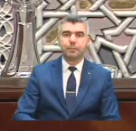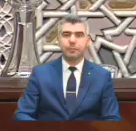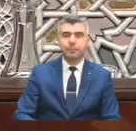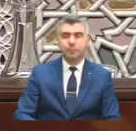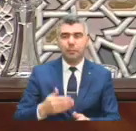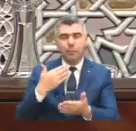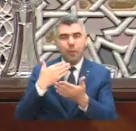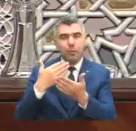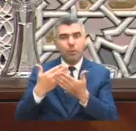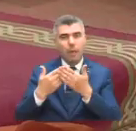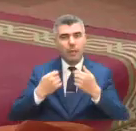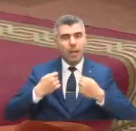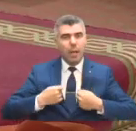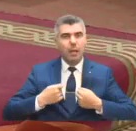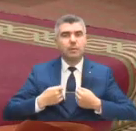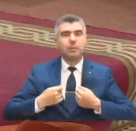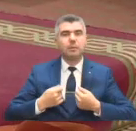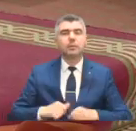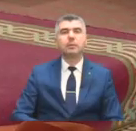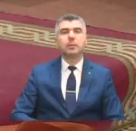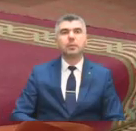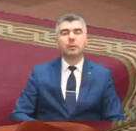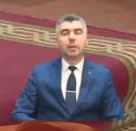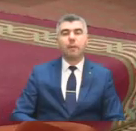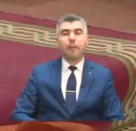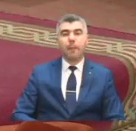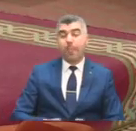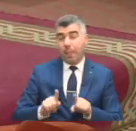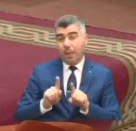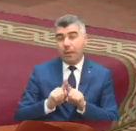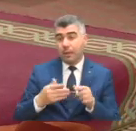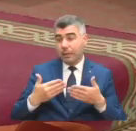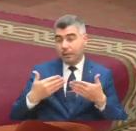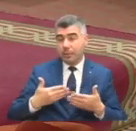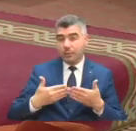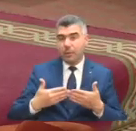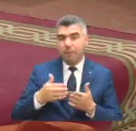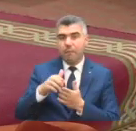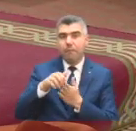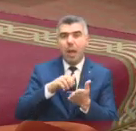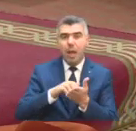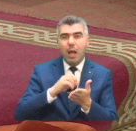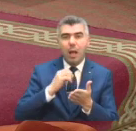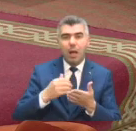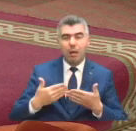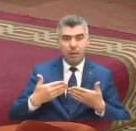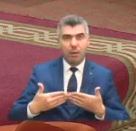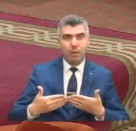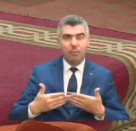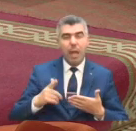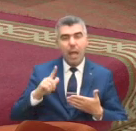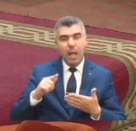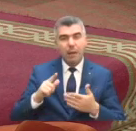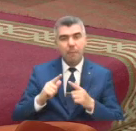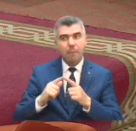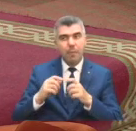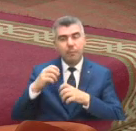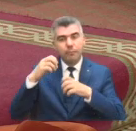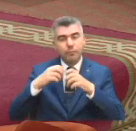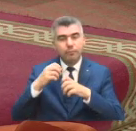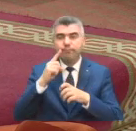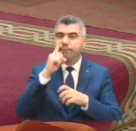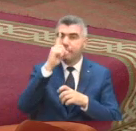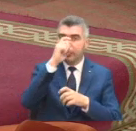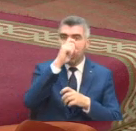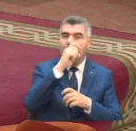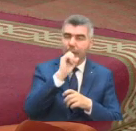سيد الرئيس، سيدات والسادة النواب المحترمون. فالموسم الفلاحي الحالي عرف يعني ظروف مناخية جد صعبة، وكيندرج في